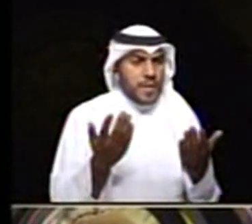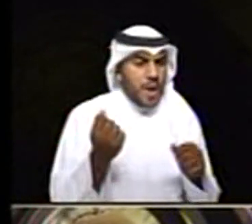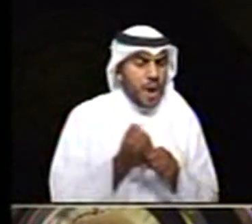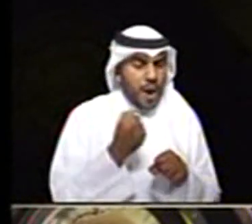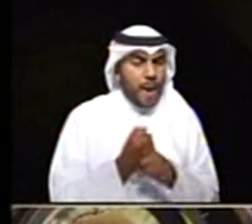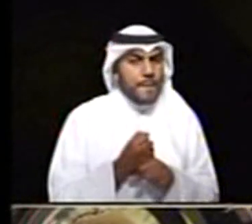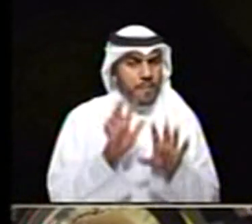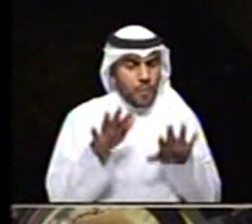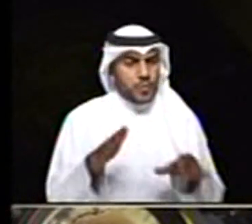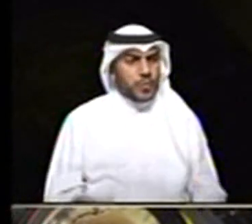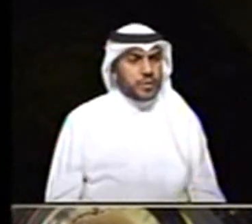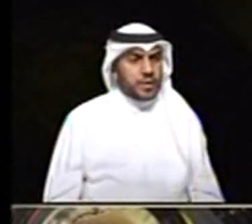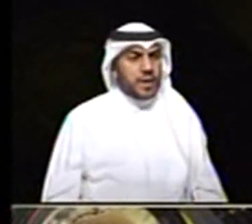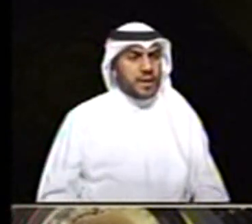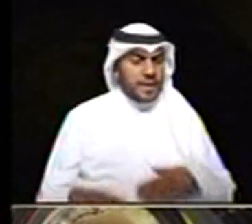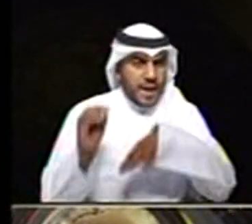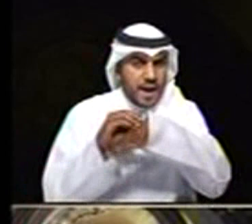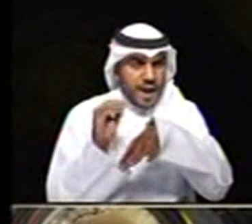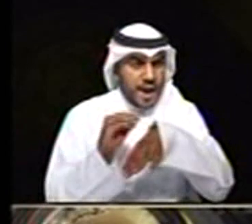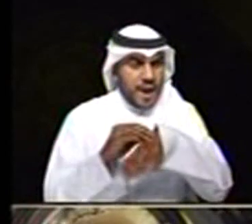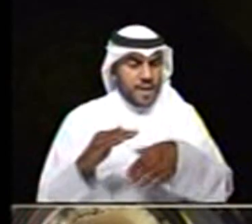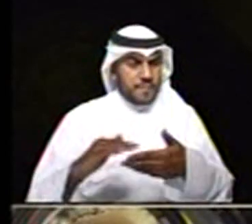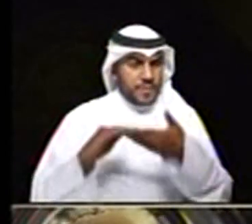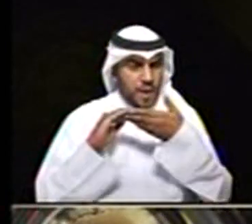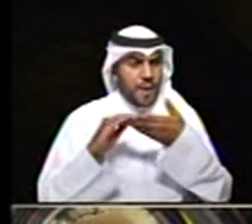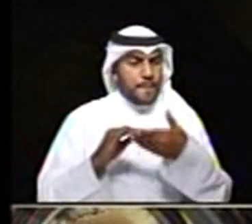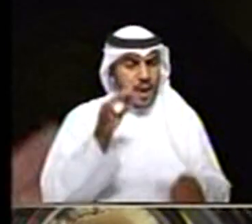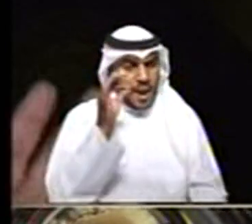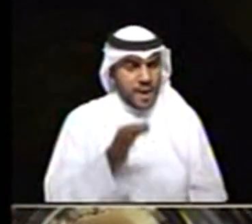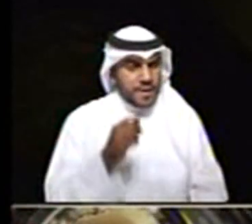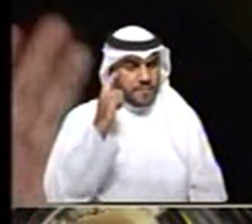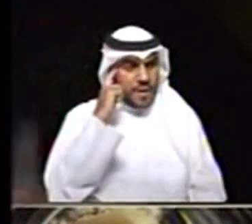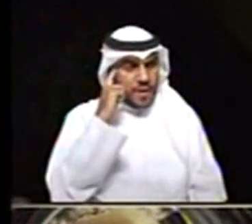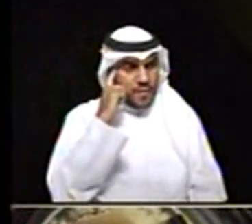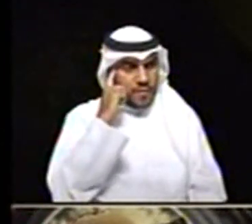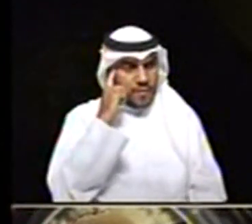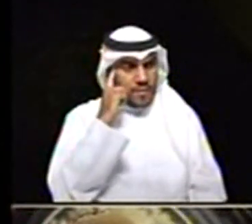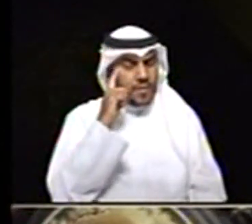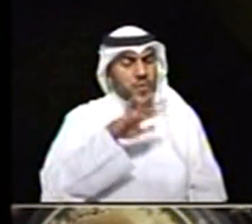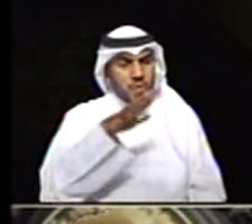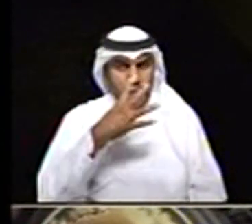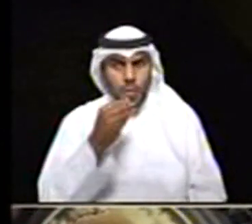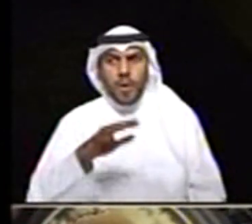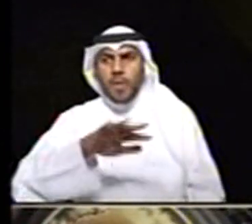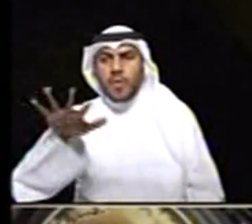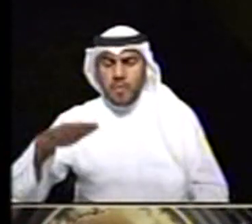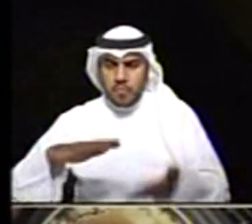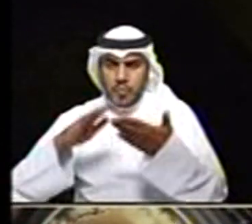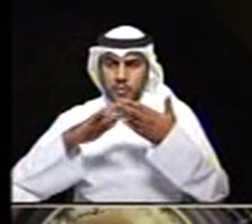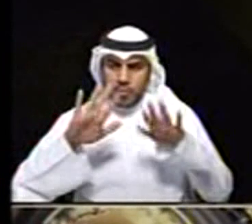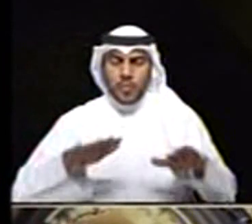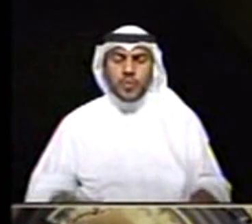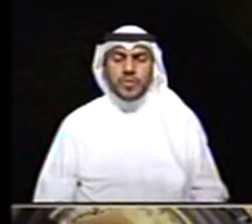شغالين، وطلبنا الدعم من محافظة حولي بآليات أخرى حتى نتمكن